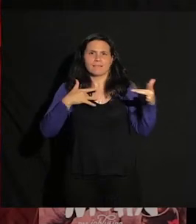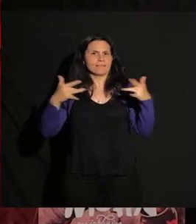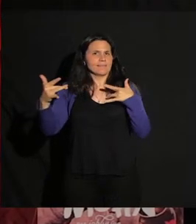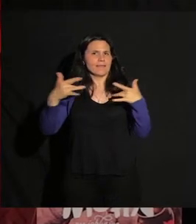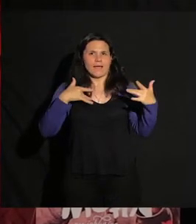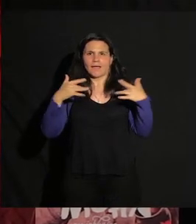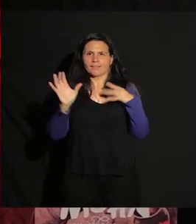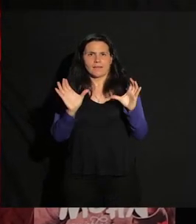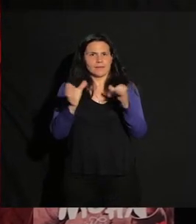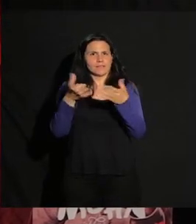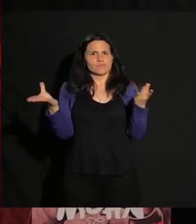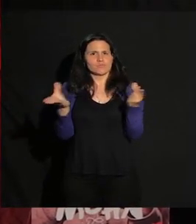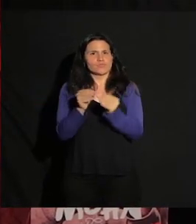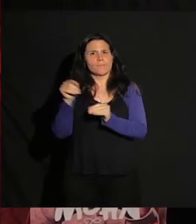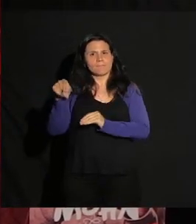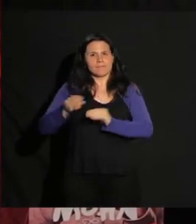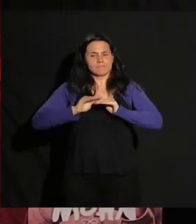vor